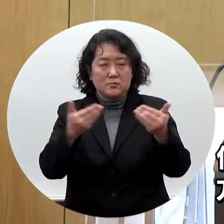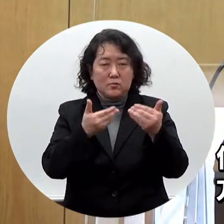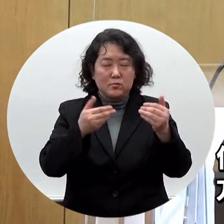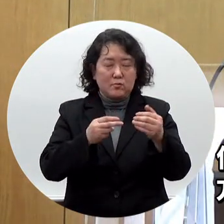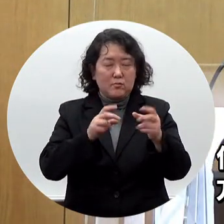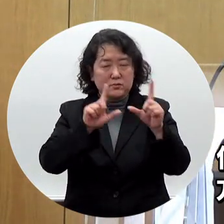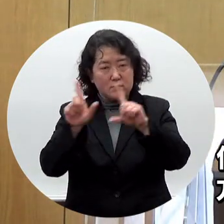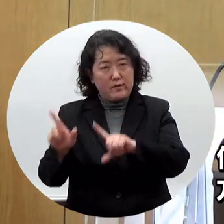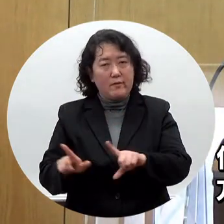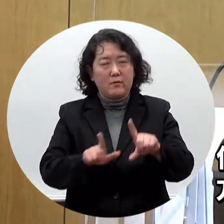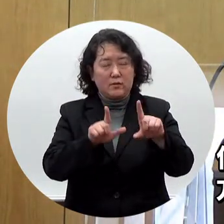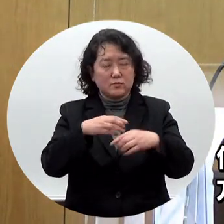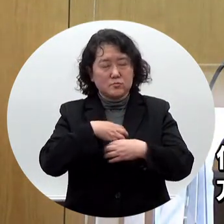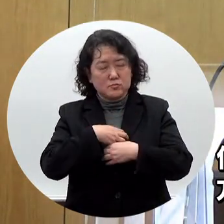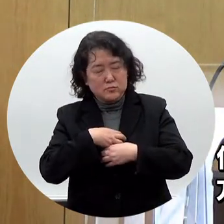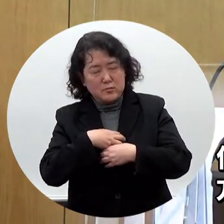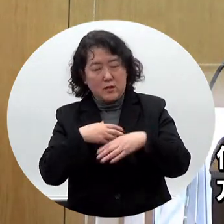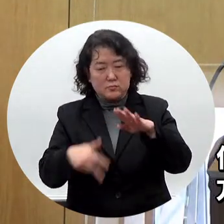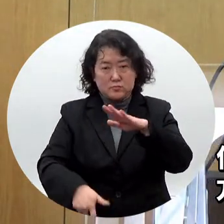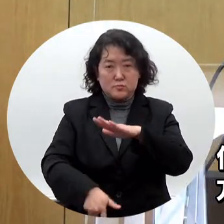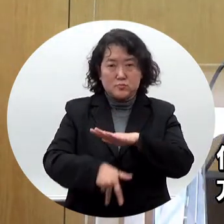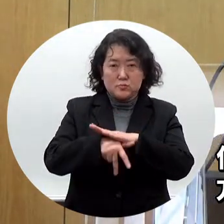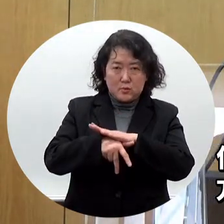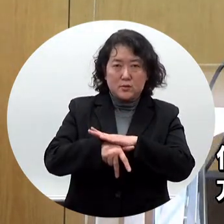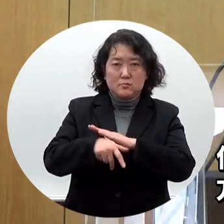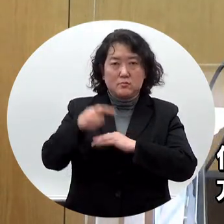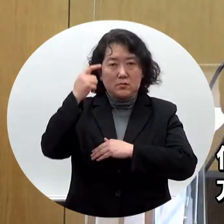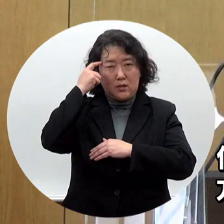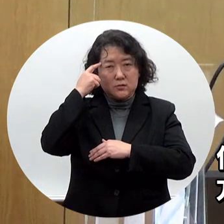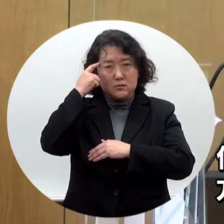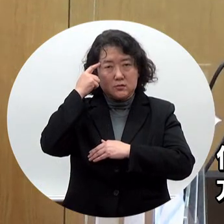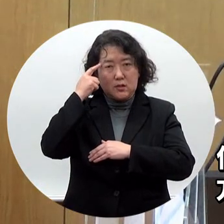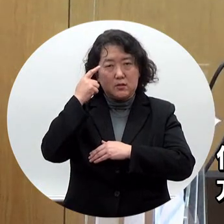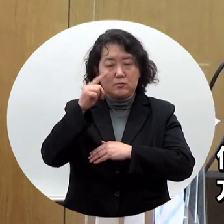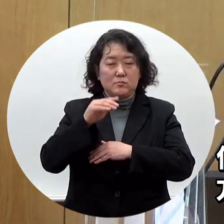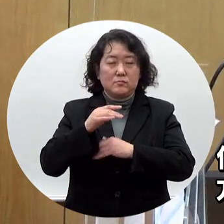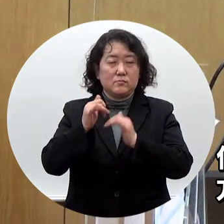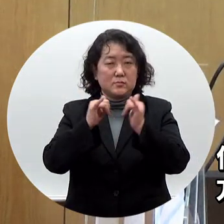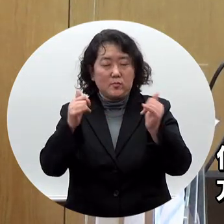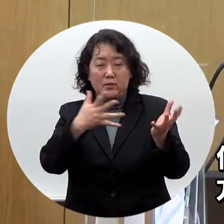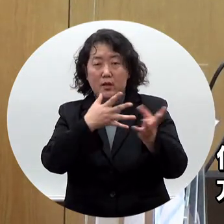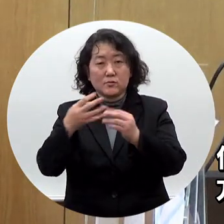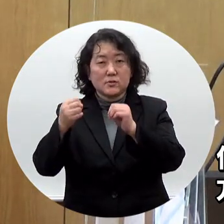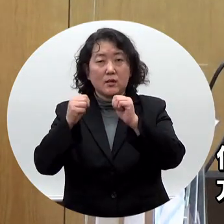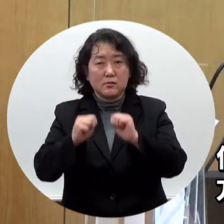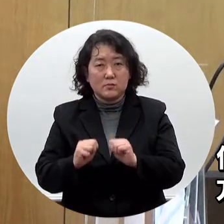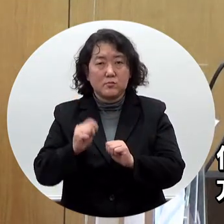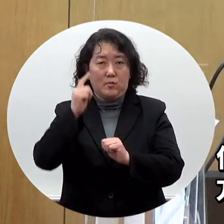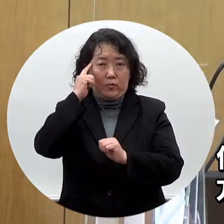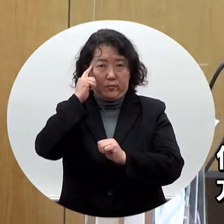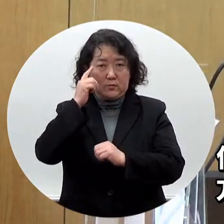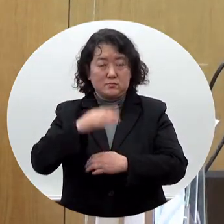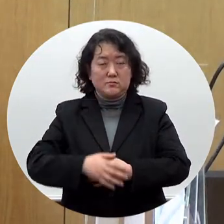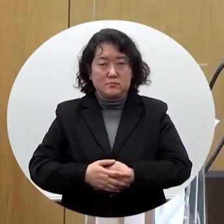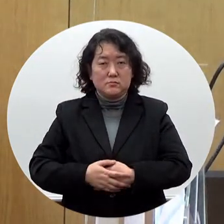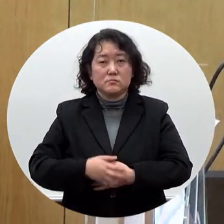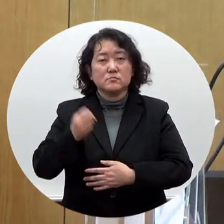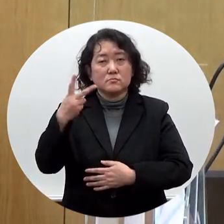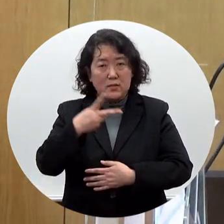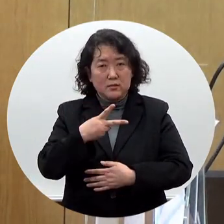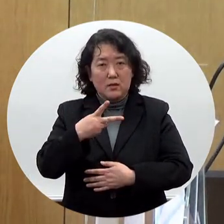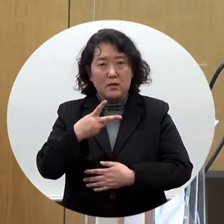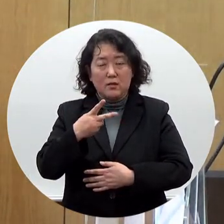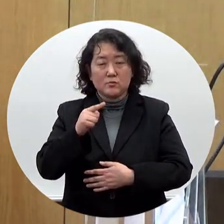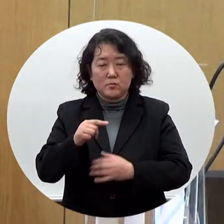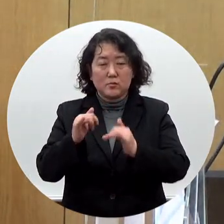生活に不安やストレスを感じている方も少なくないのではないかというふうに思います。そういった